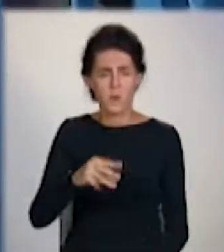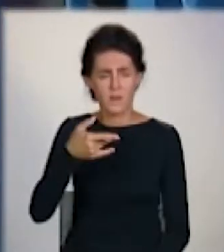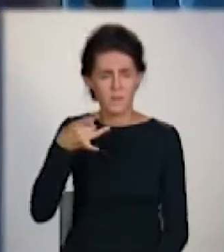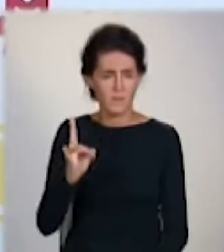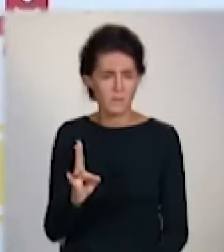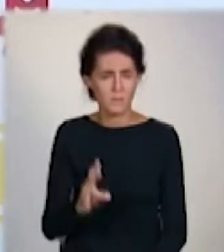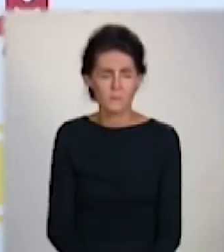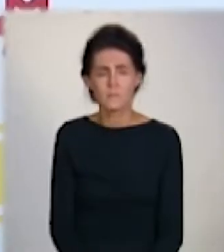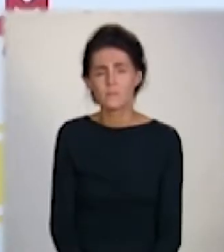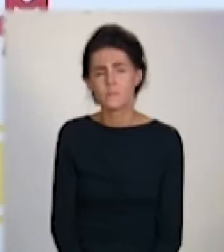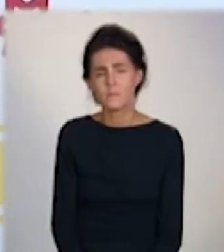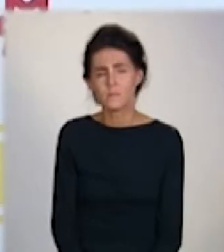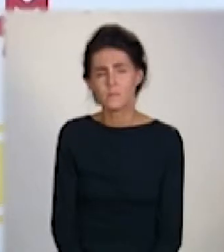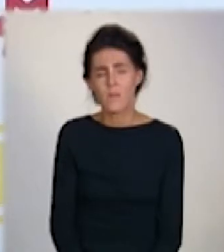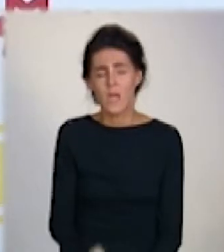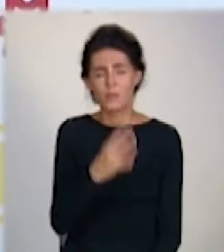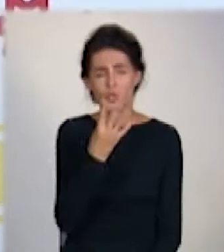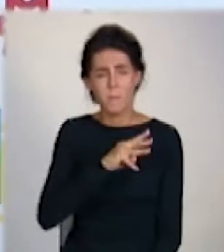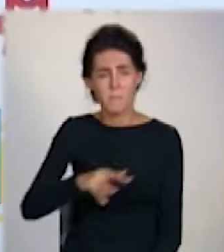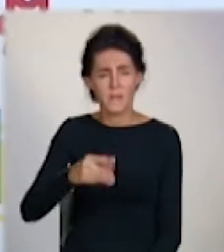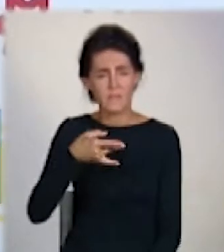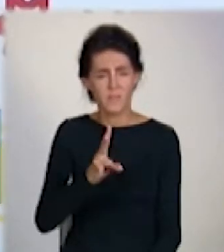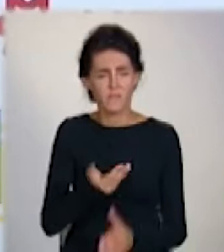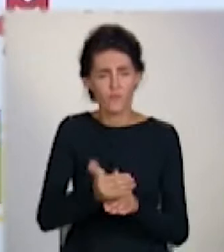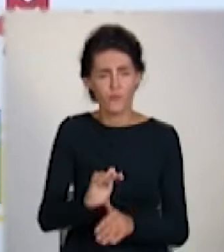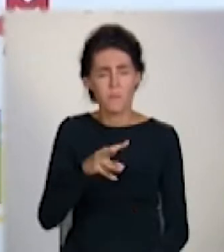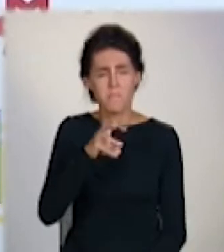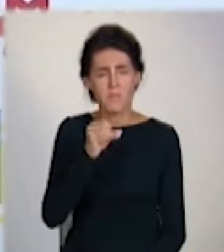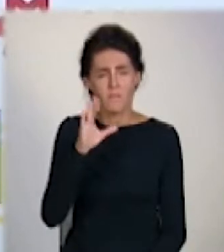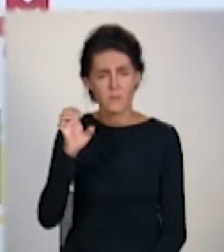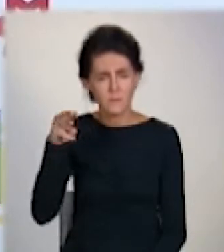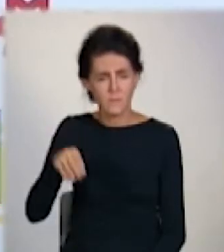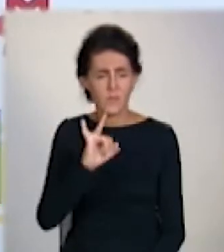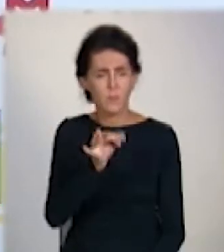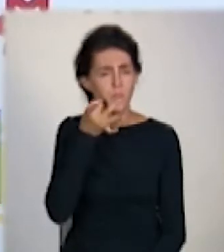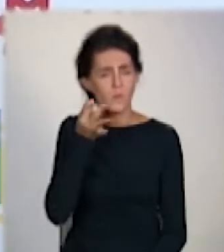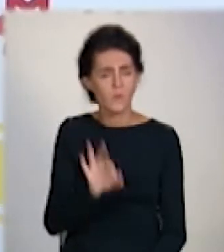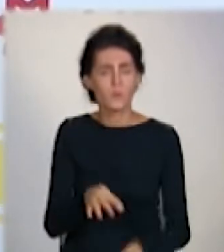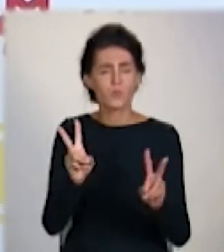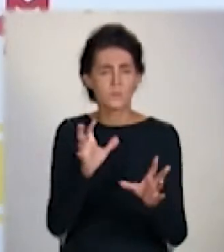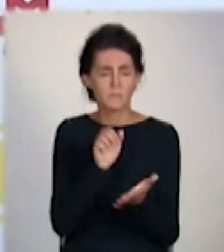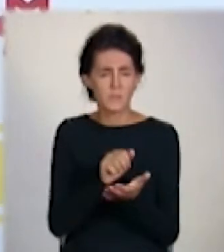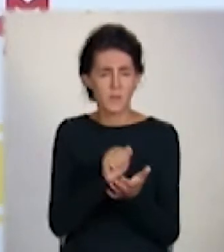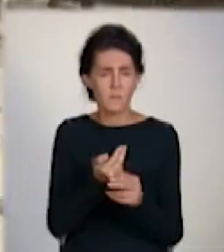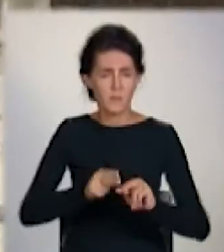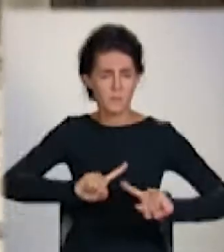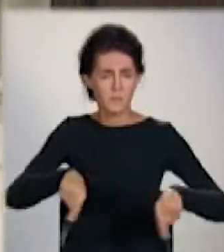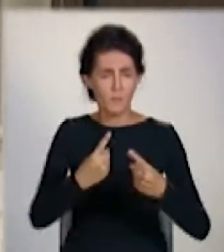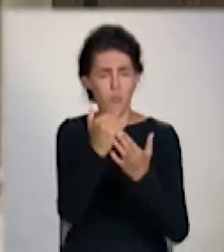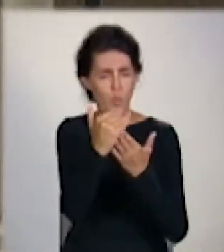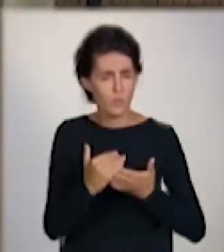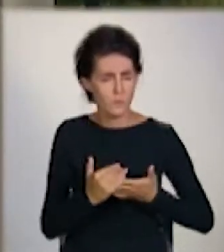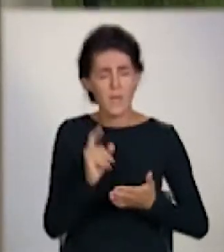гривень. «Медінвест» виділив 4 мільйони гривень і спеціалістів, які, собственно, займалися реалізацією цього проєкту.